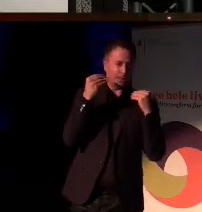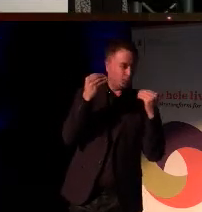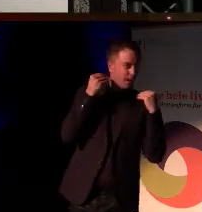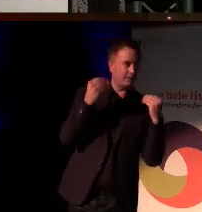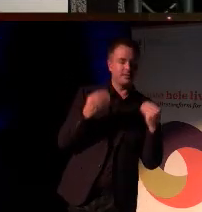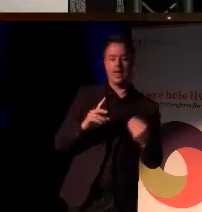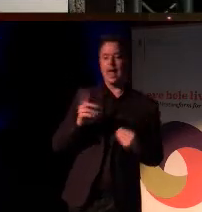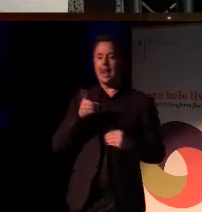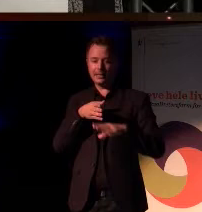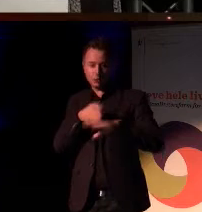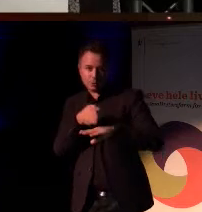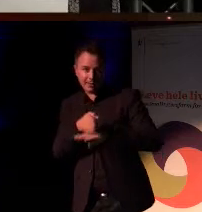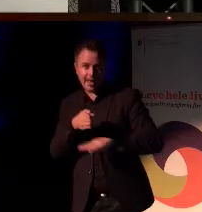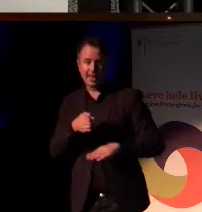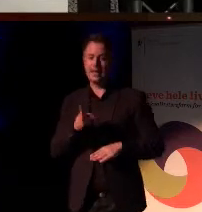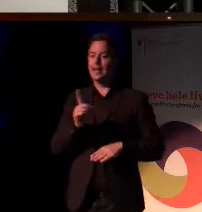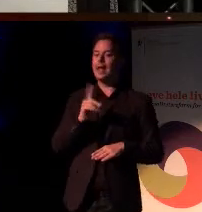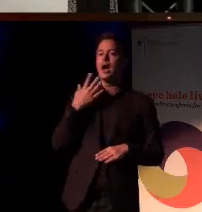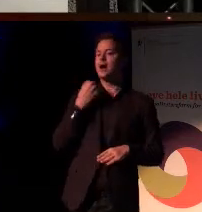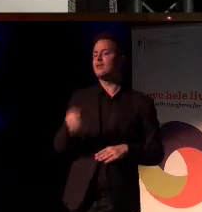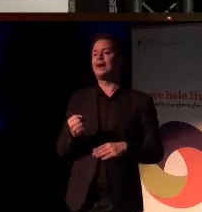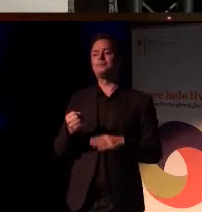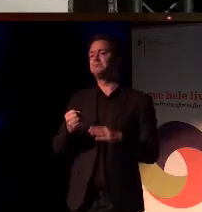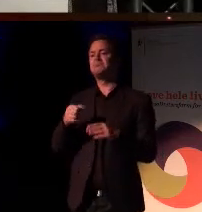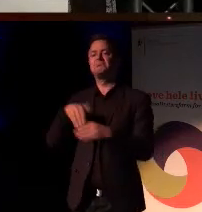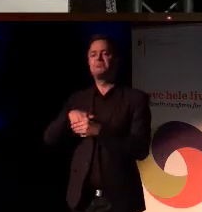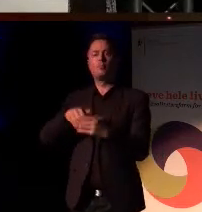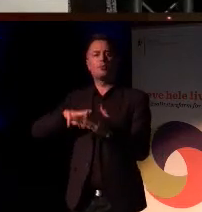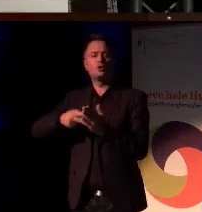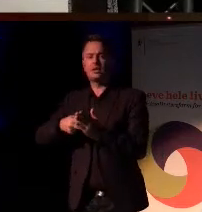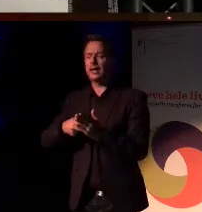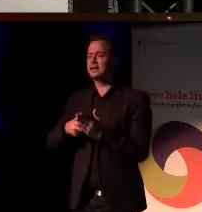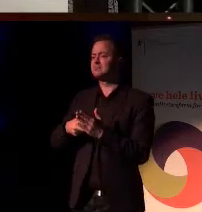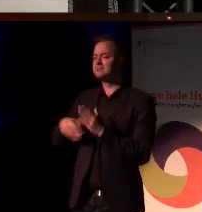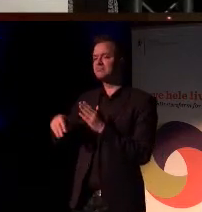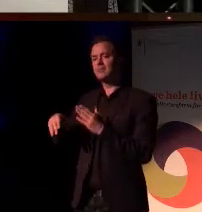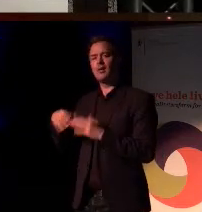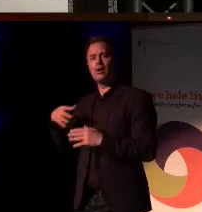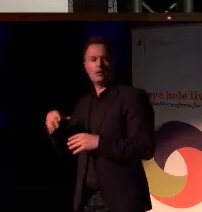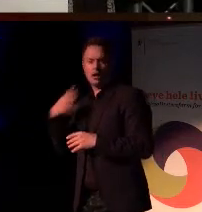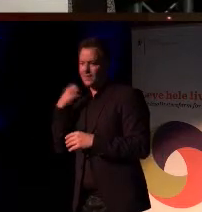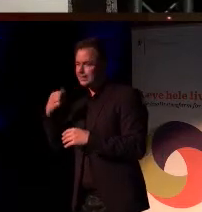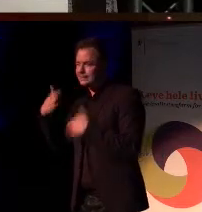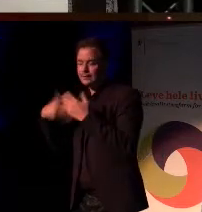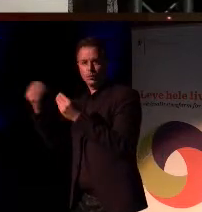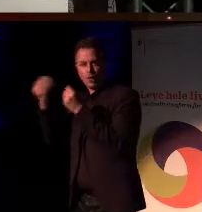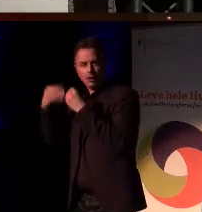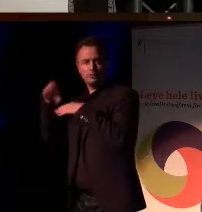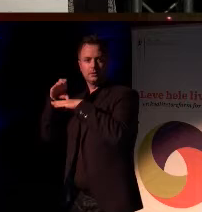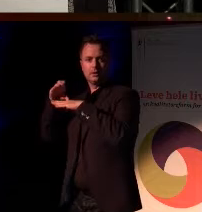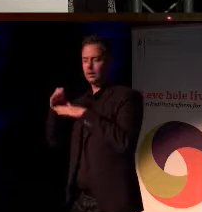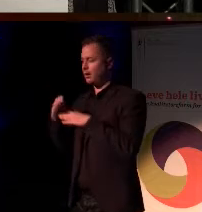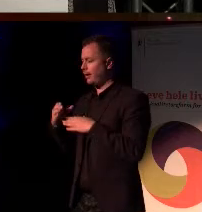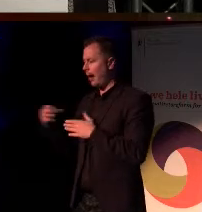av en hospitering, det du har gjort i et prosjekt, det du har lært på en videreutdanning, det du har gjort ved å